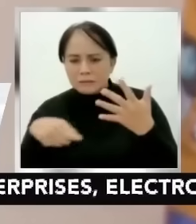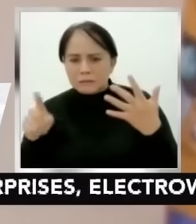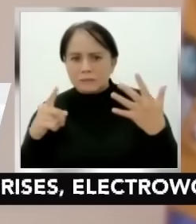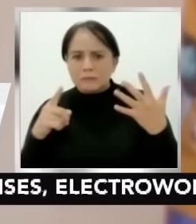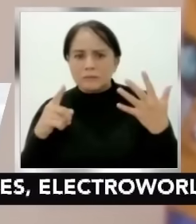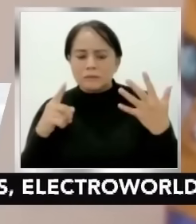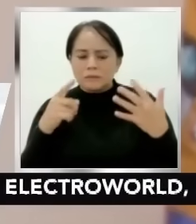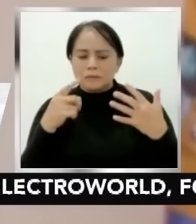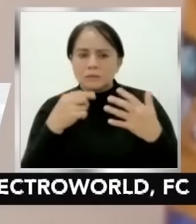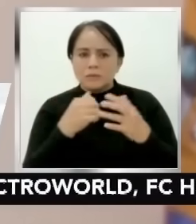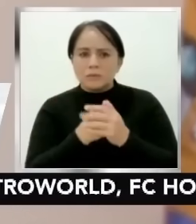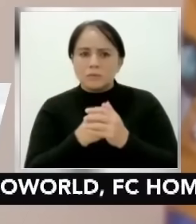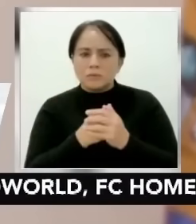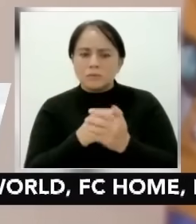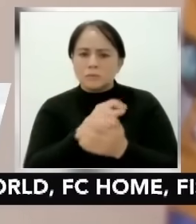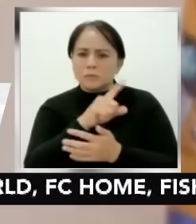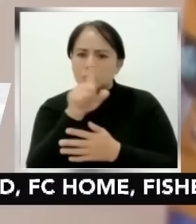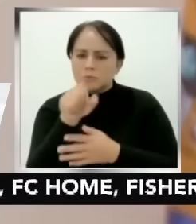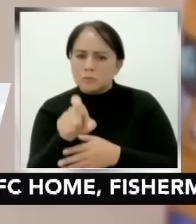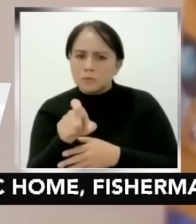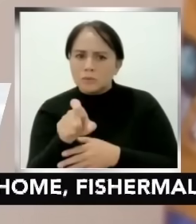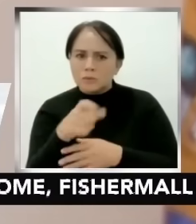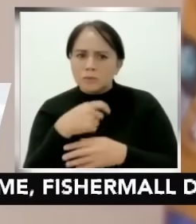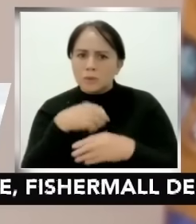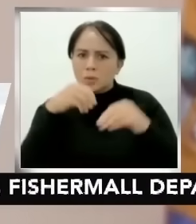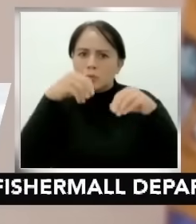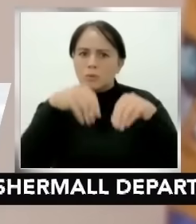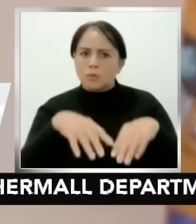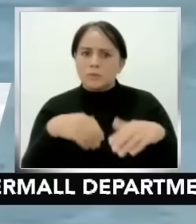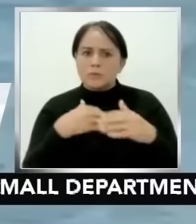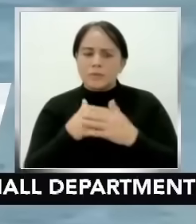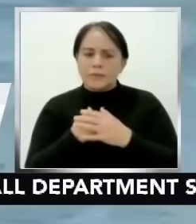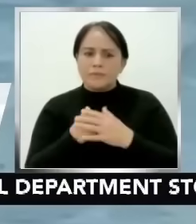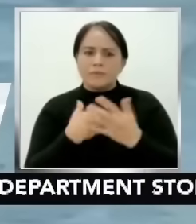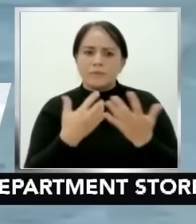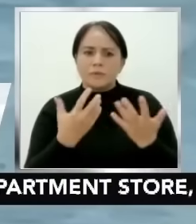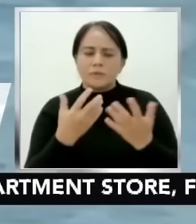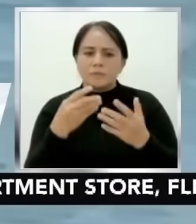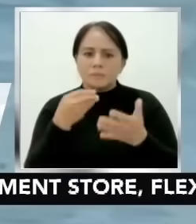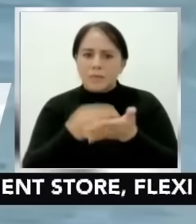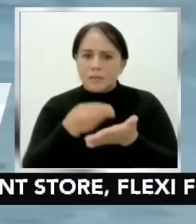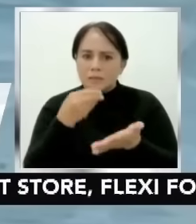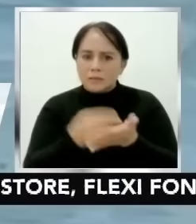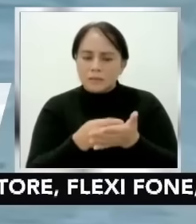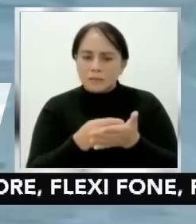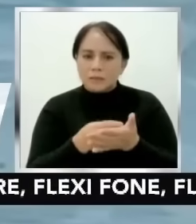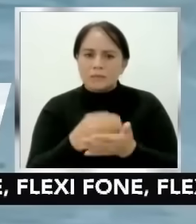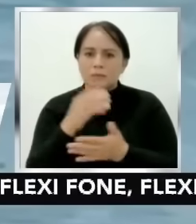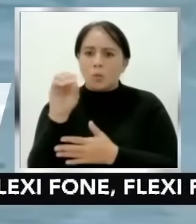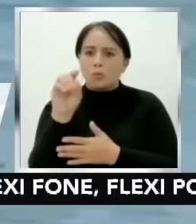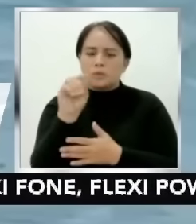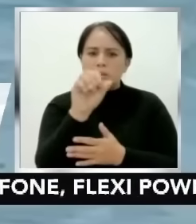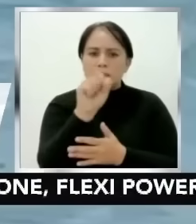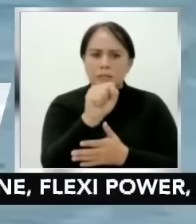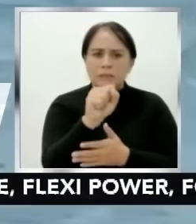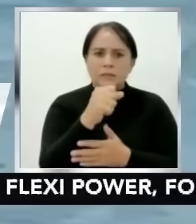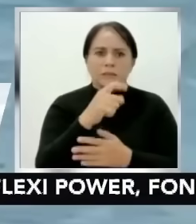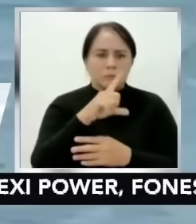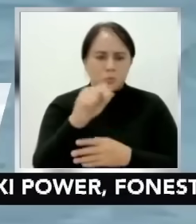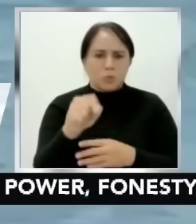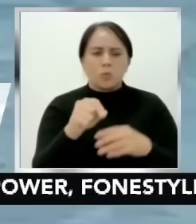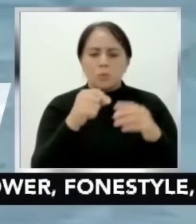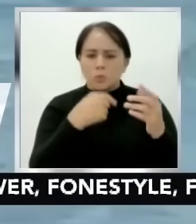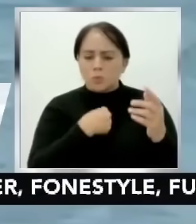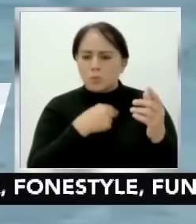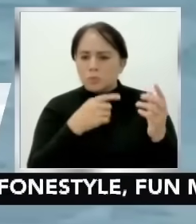to raise his complaint nga po na nawawalan nga po daw siya ng pera. Ayon sa OTS, agad daw inaksyonan ang sumbong pero